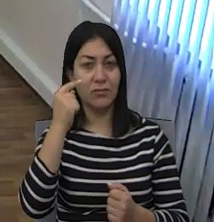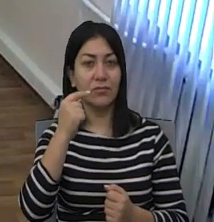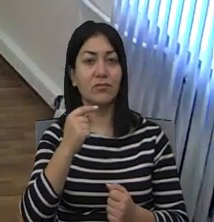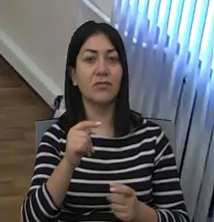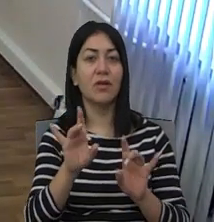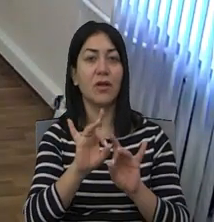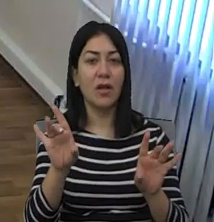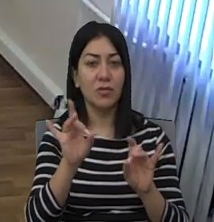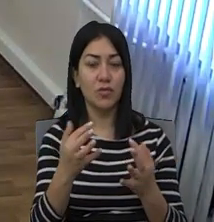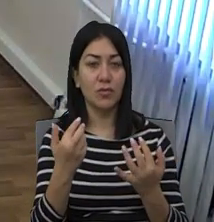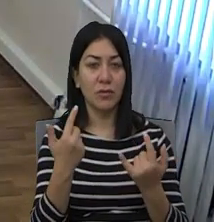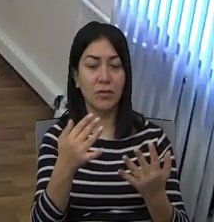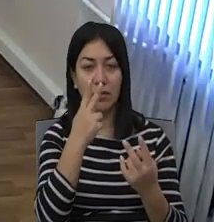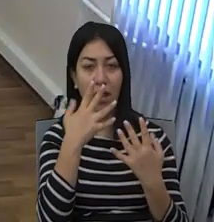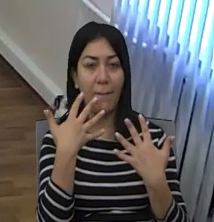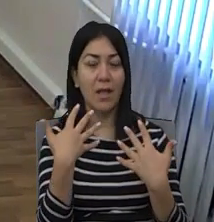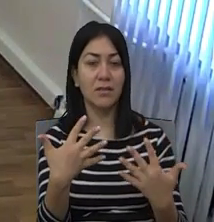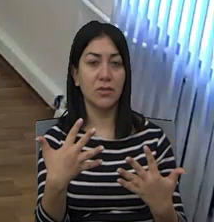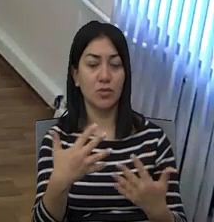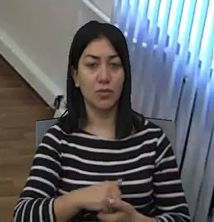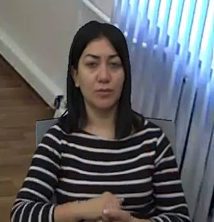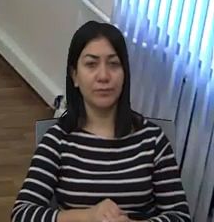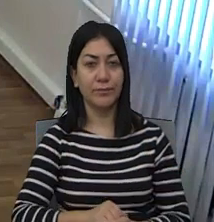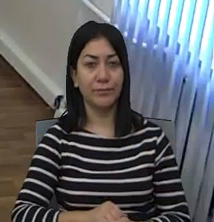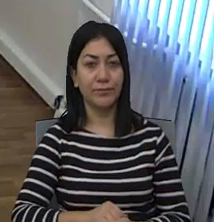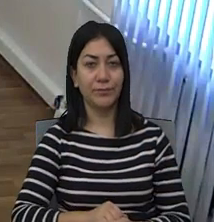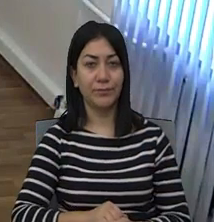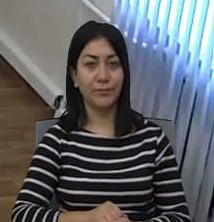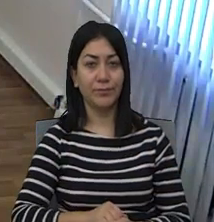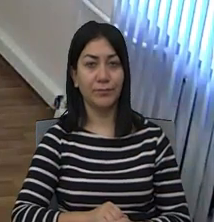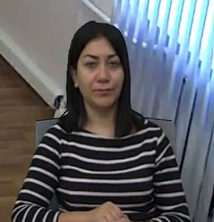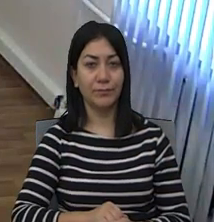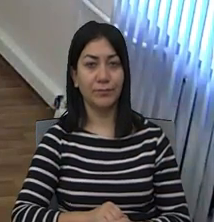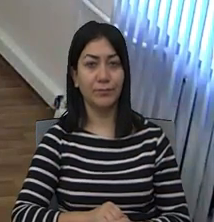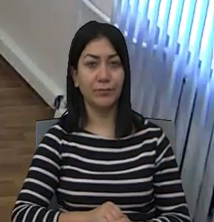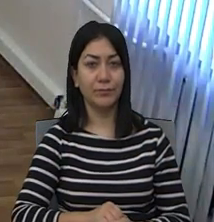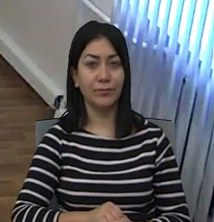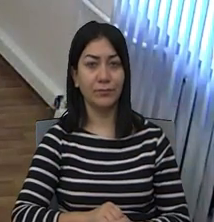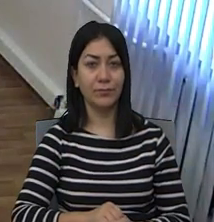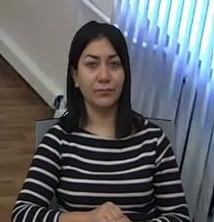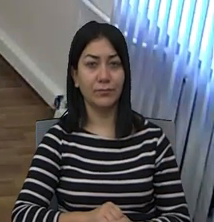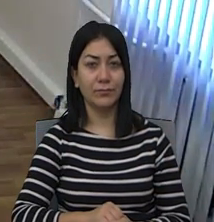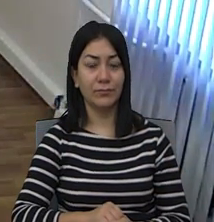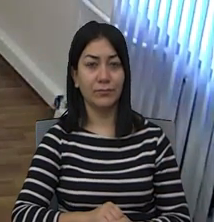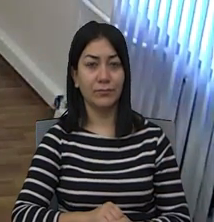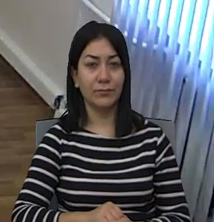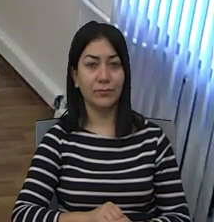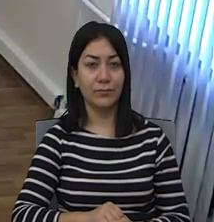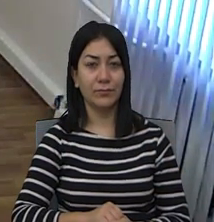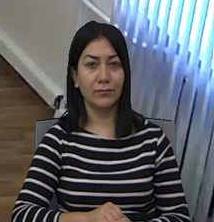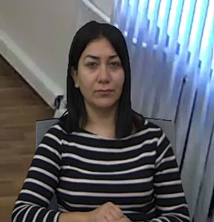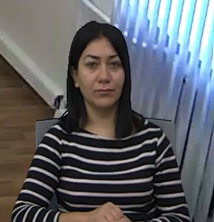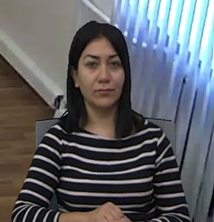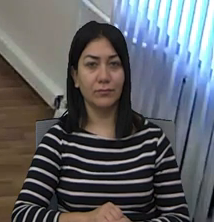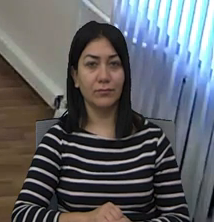հաշվետվողականությունը եւ թափանցիկությունը. So we're really pleased that our good governance fund is being used